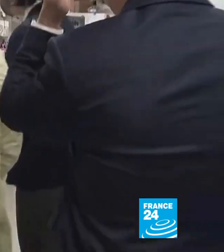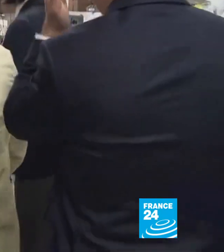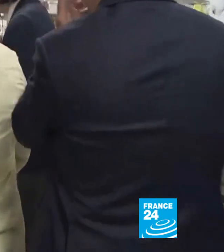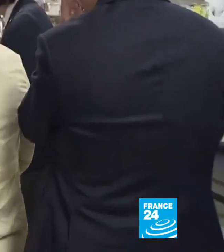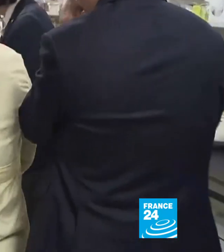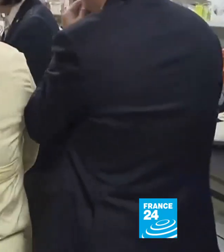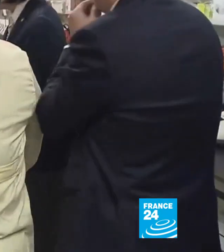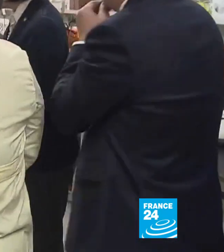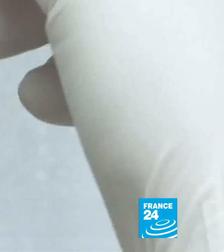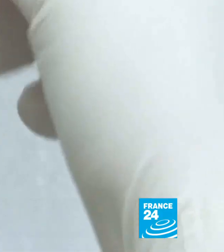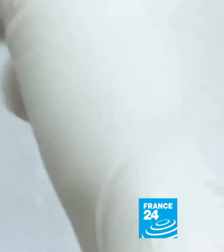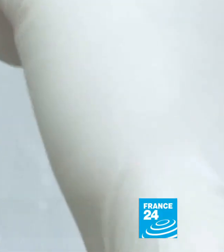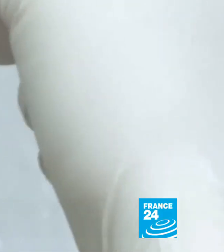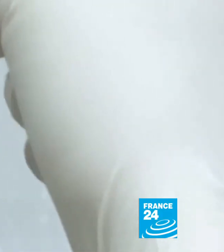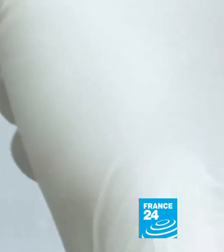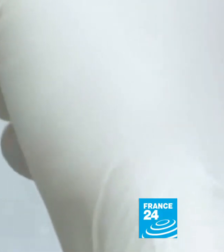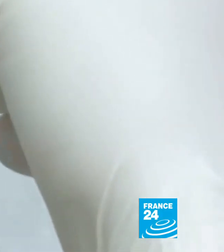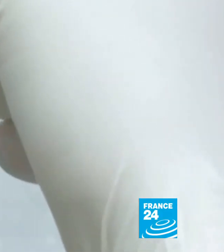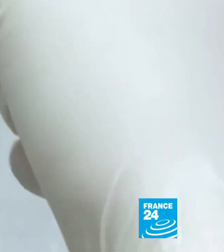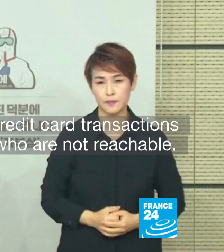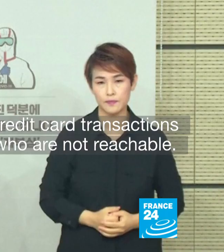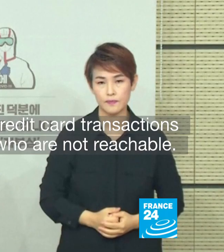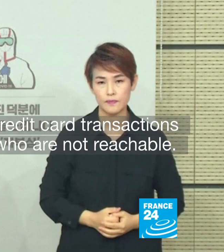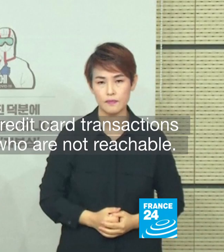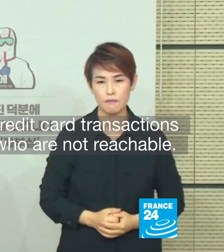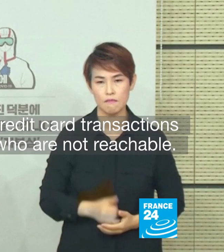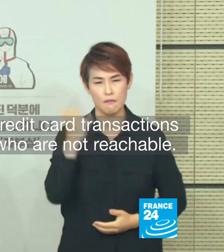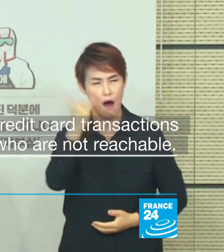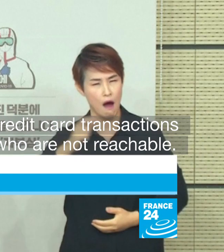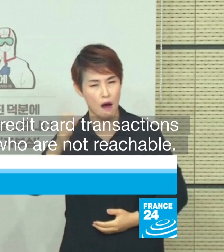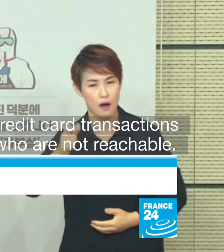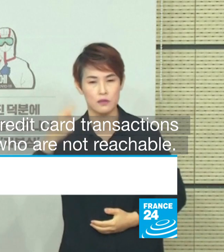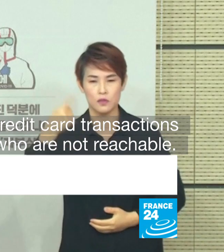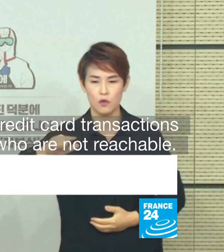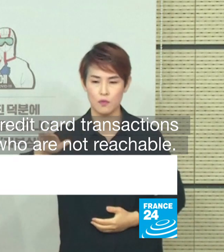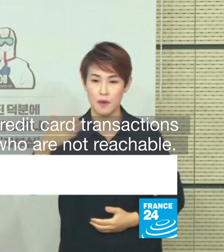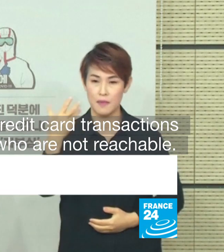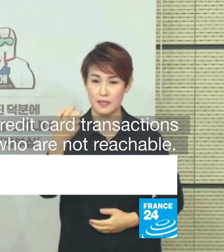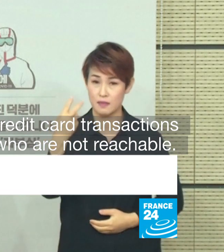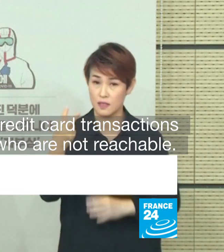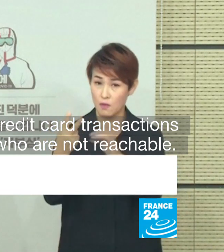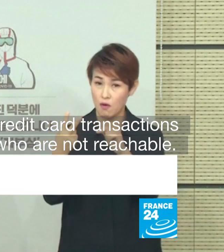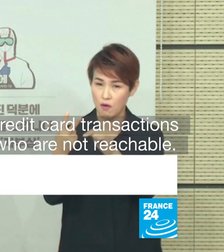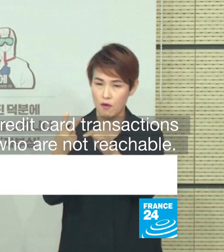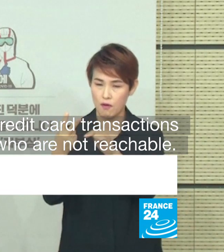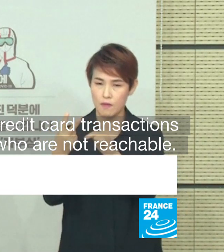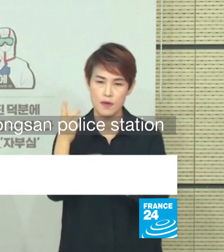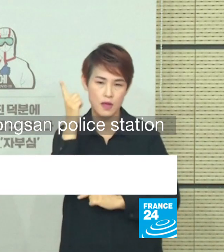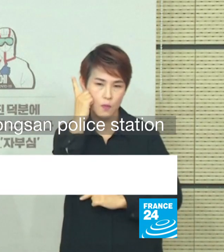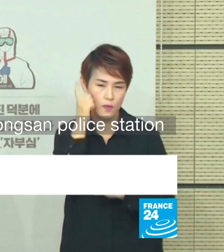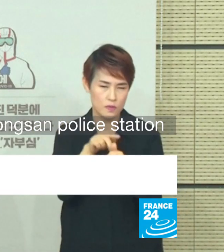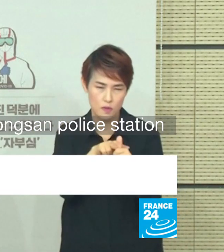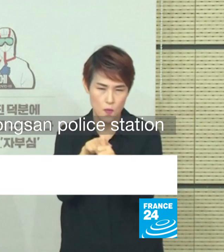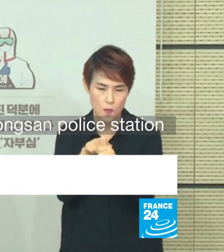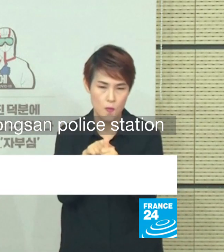establishments, but more than half remain out of reach. 연락이 닿지 않는 1,982명에 대해서는 기지국 정보,